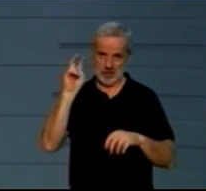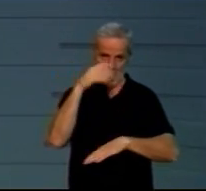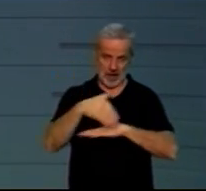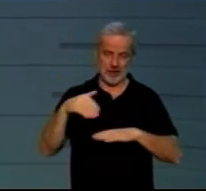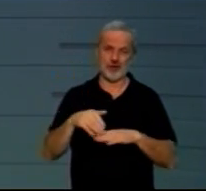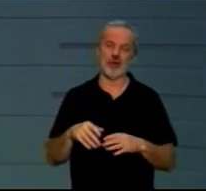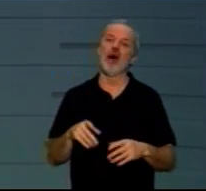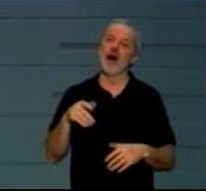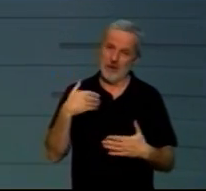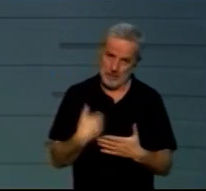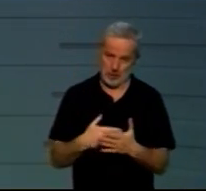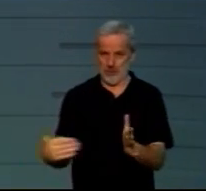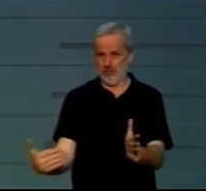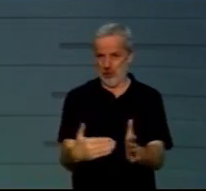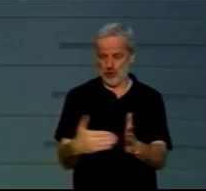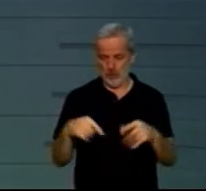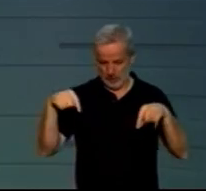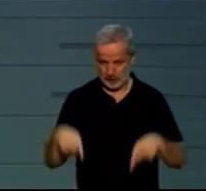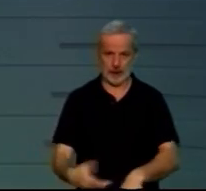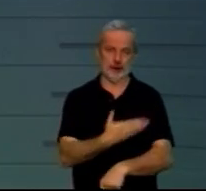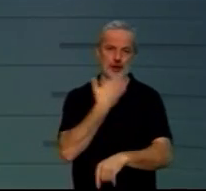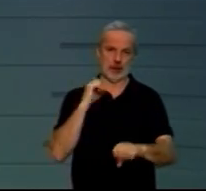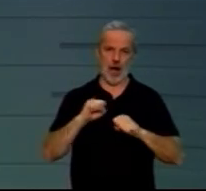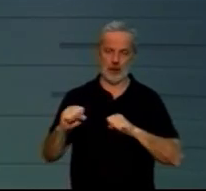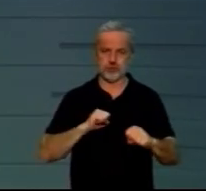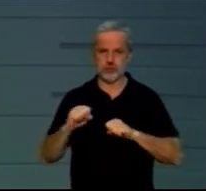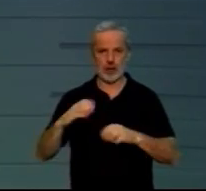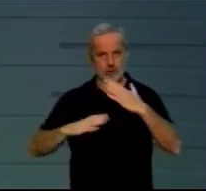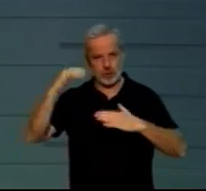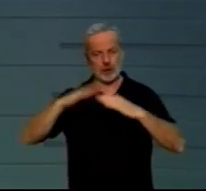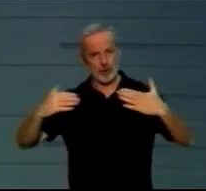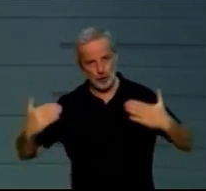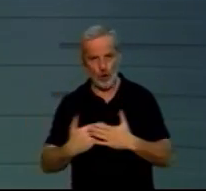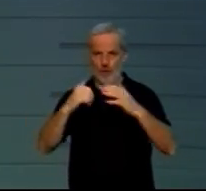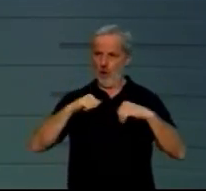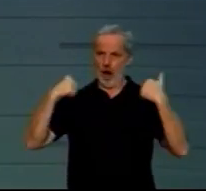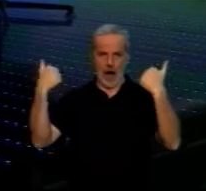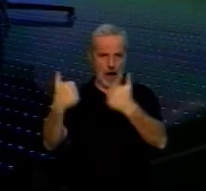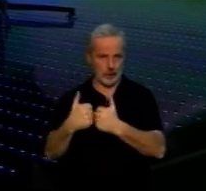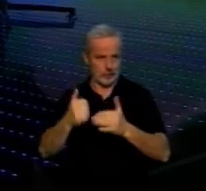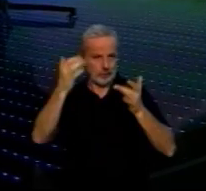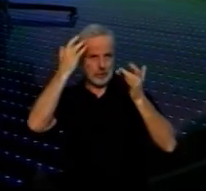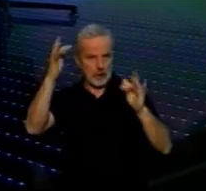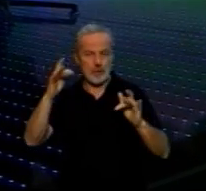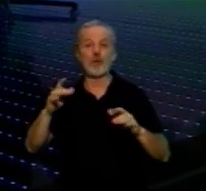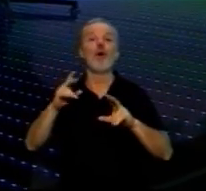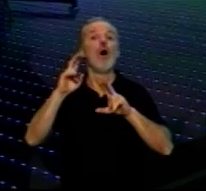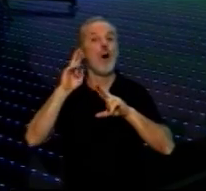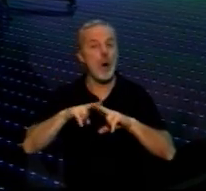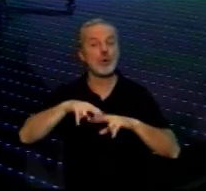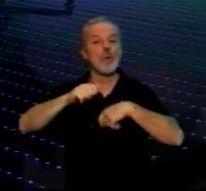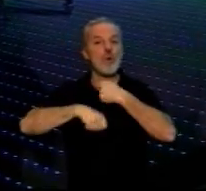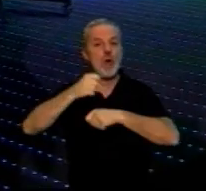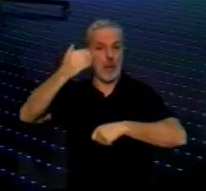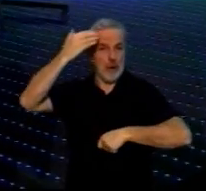cyklistiku v té nejvyšší podobě vrátili. Snažíme se, abychom získali evropské šampionáty. Máme